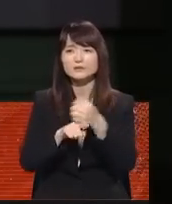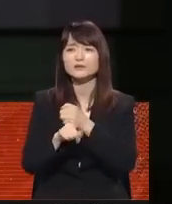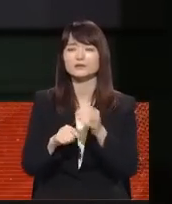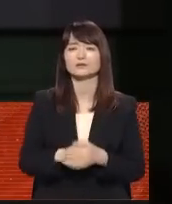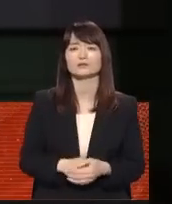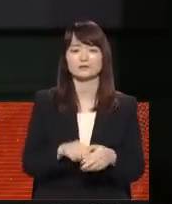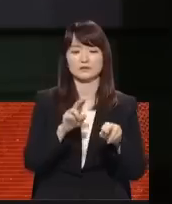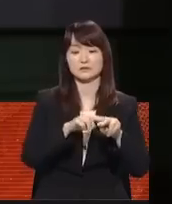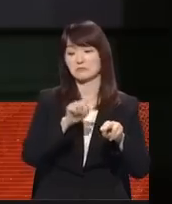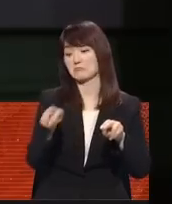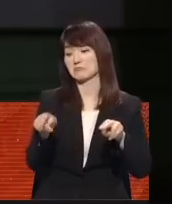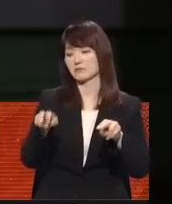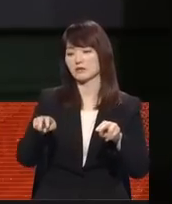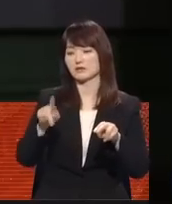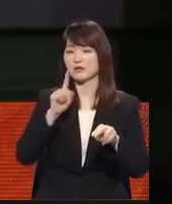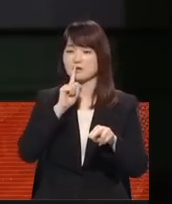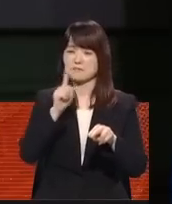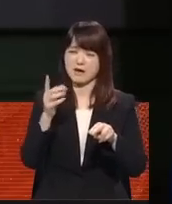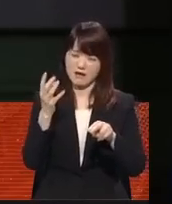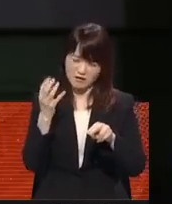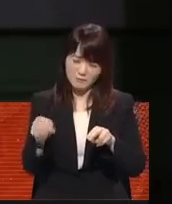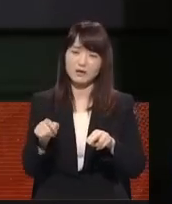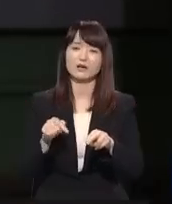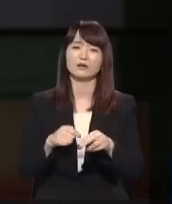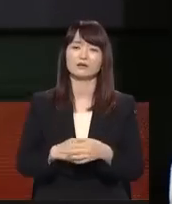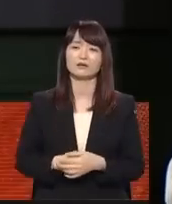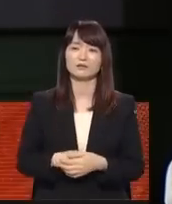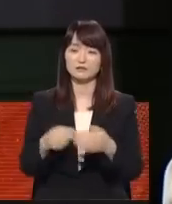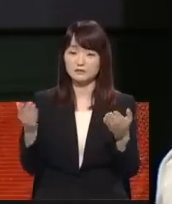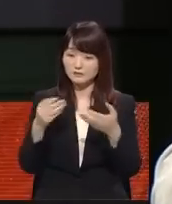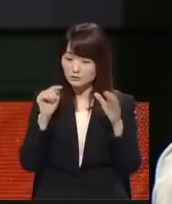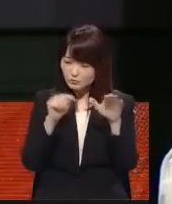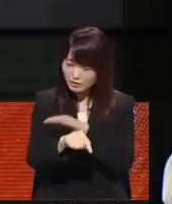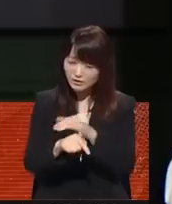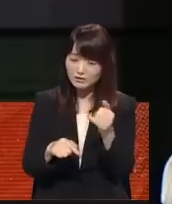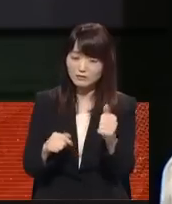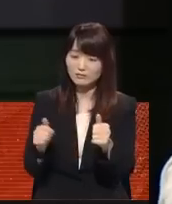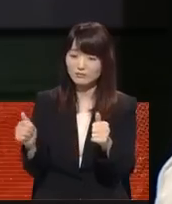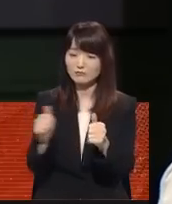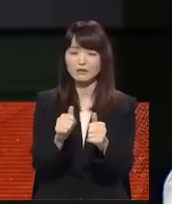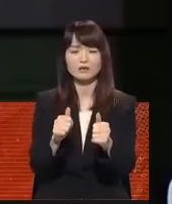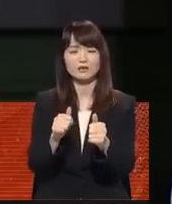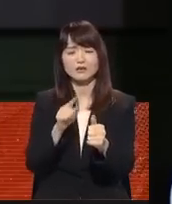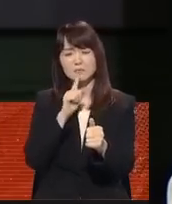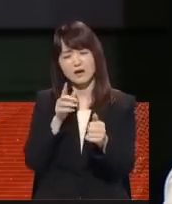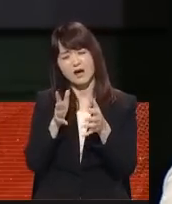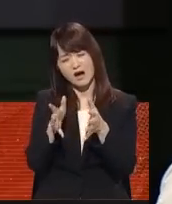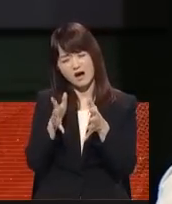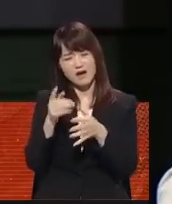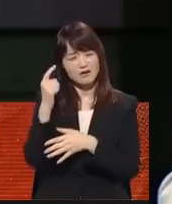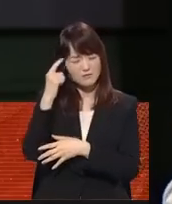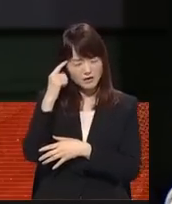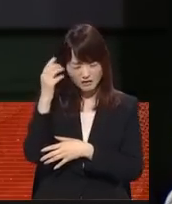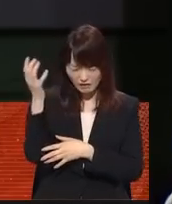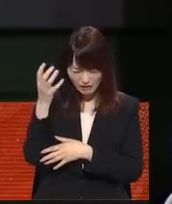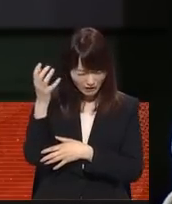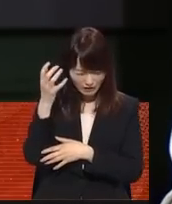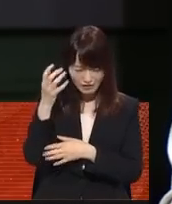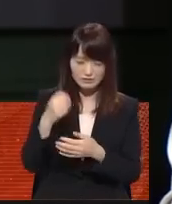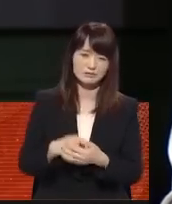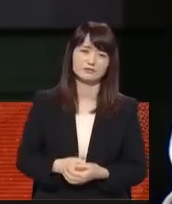옆에 앉은 동료가 말이 너무 많다 이런 이유였습니다 출근하면 자꾸만 옆에 와서 이것저것 떠드는데 그게 너무 머리가 아프고